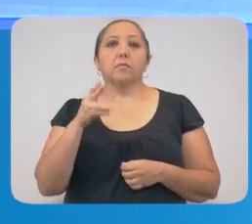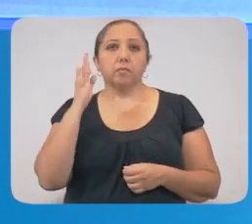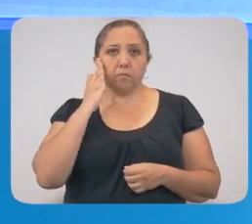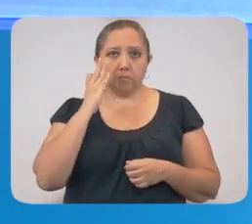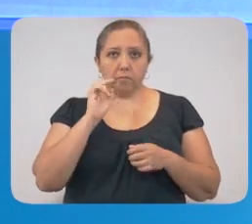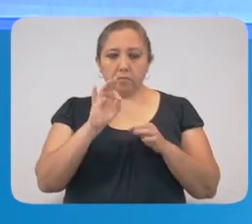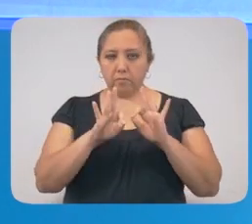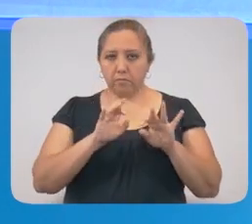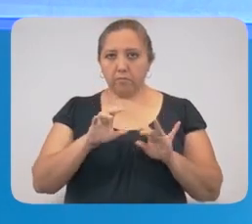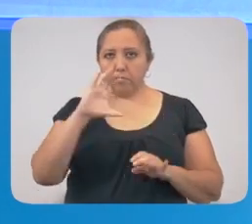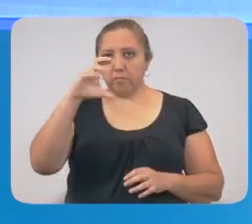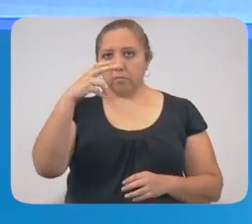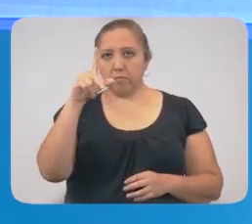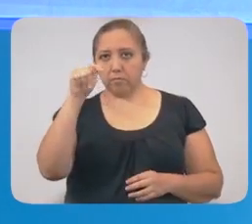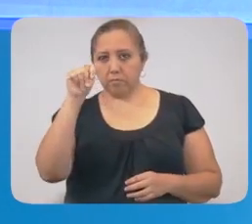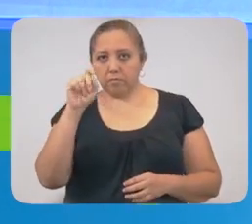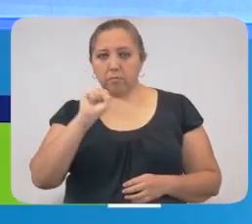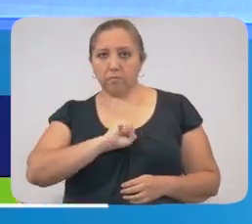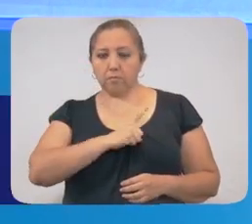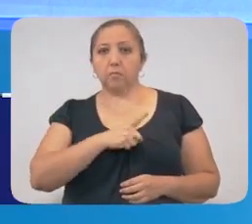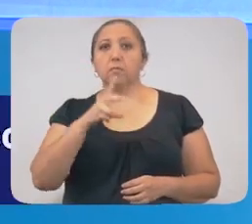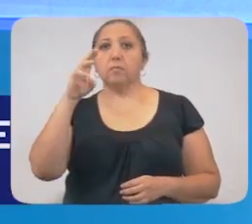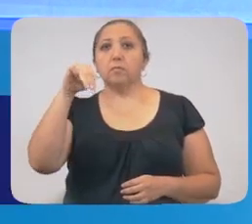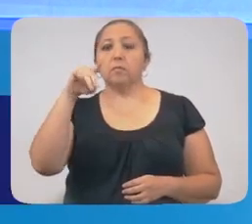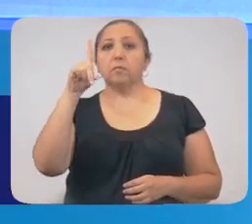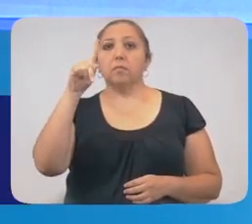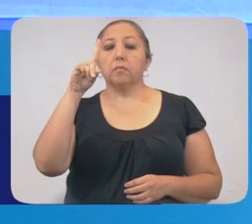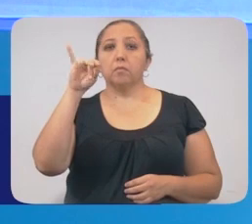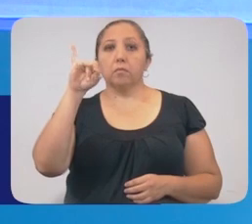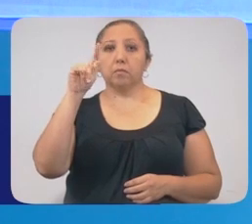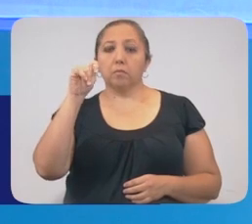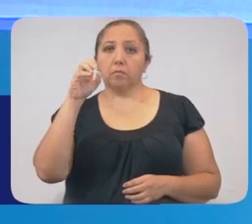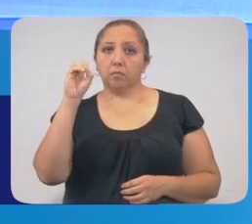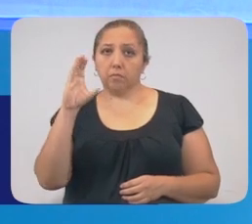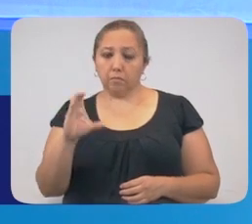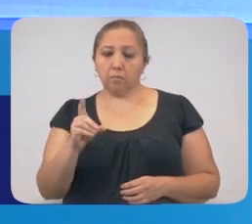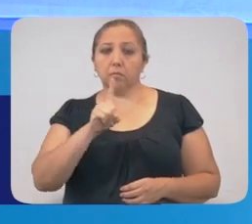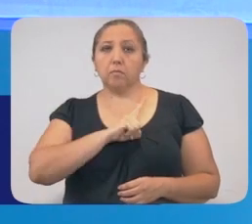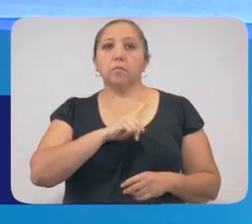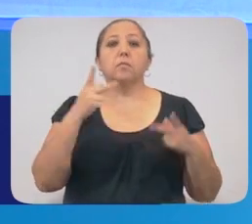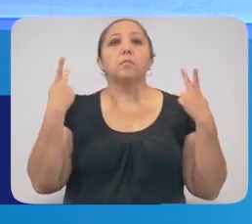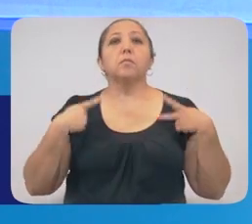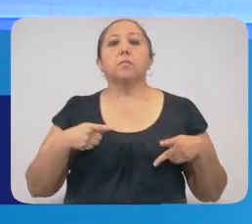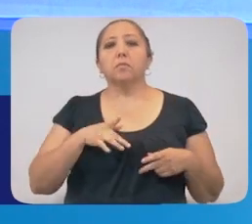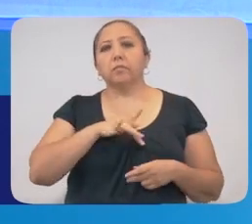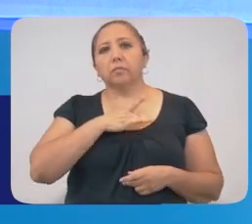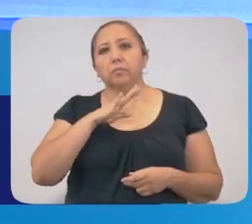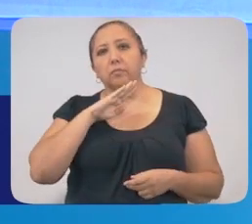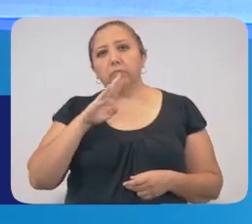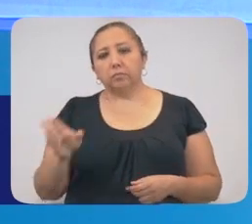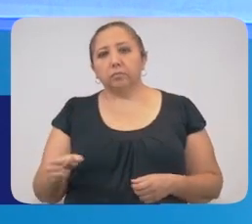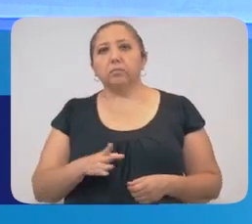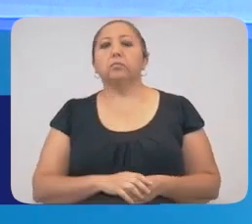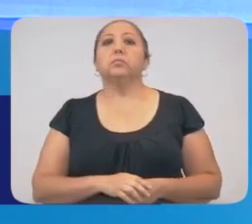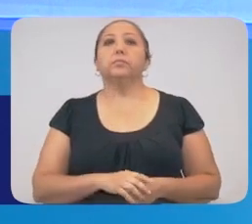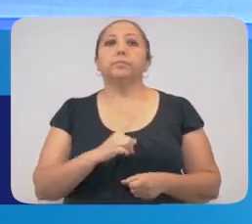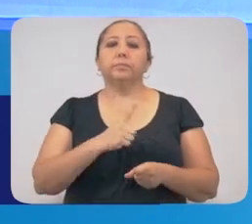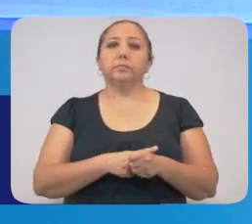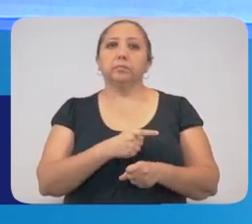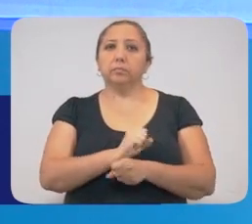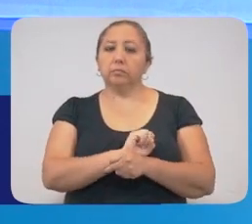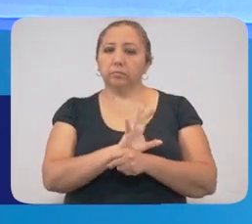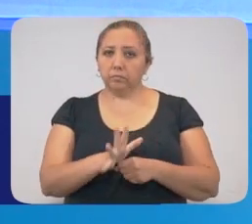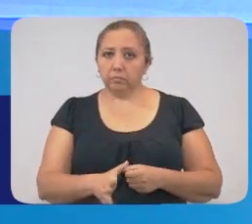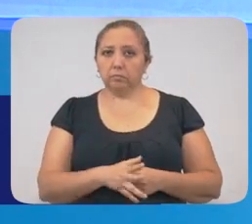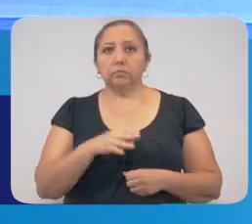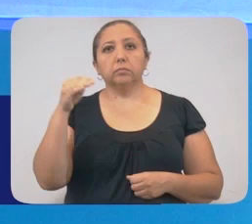Katik ti mako yan sahbensil yok olop, helbish masho chihan, kolelo yon chahan, mako helanu pahtalil, mak yan diabetes ti, talamil